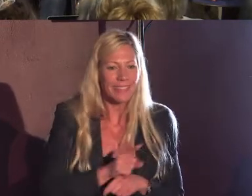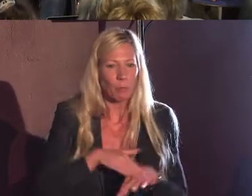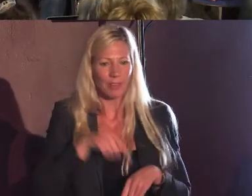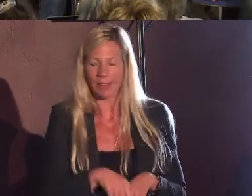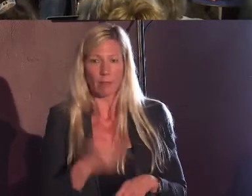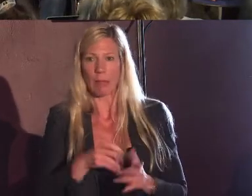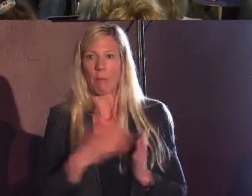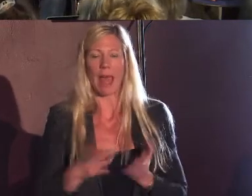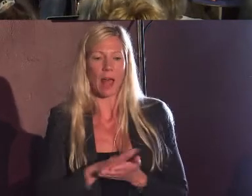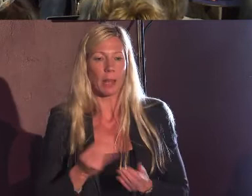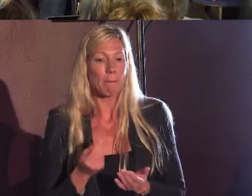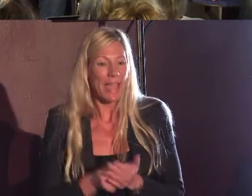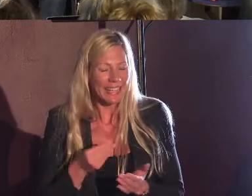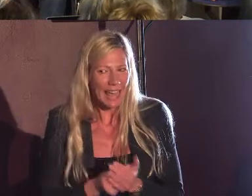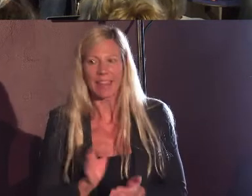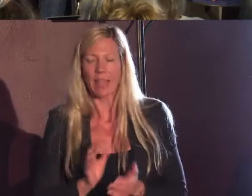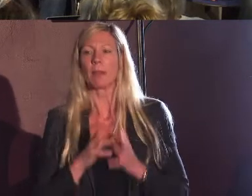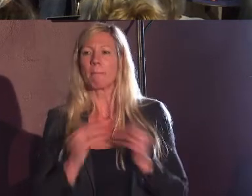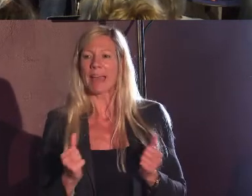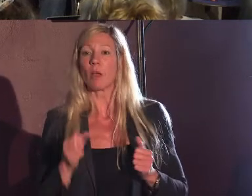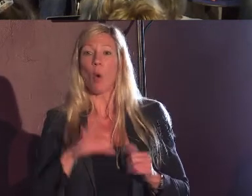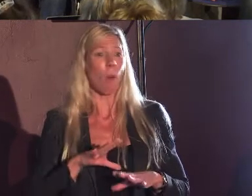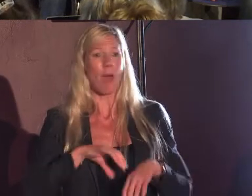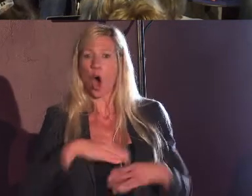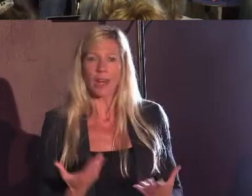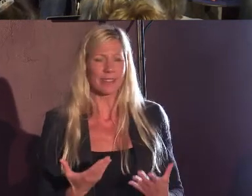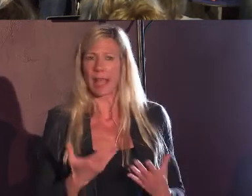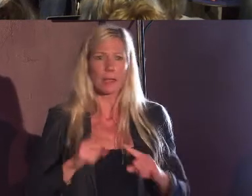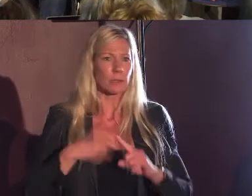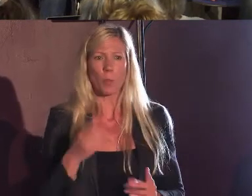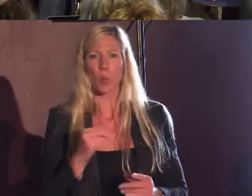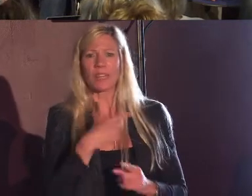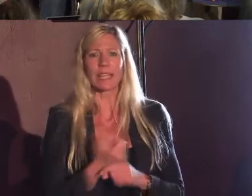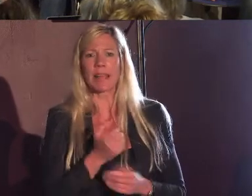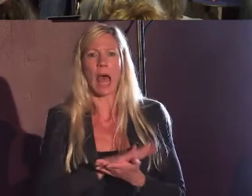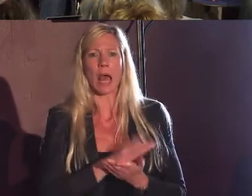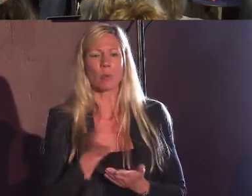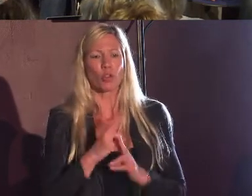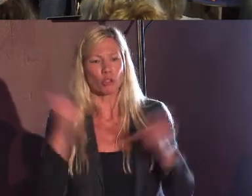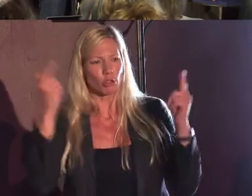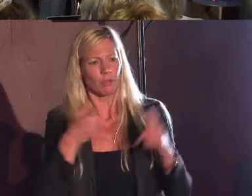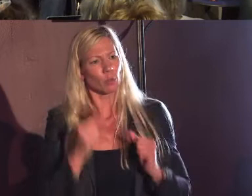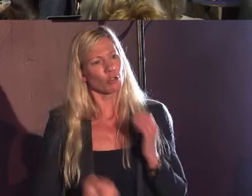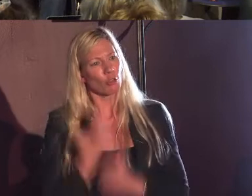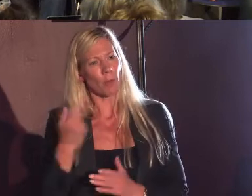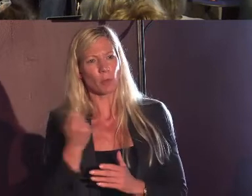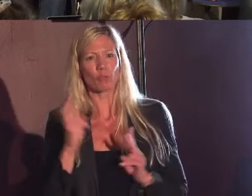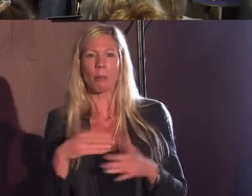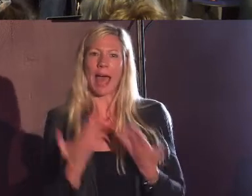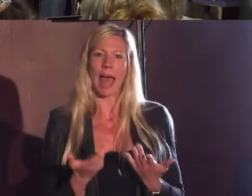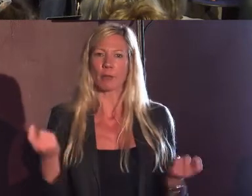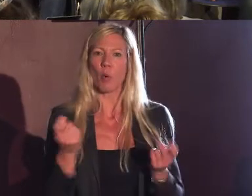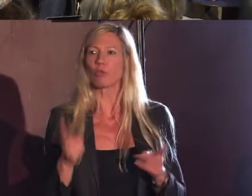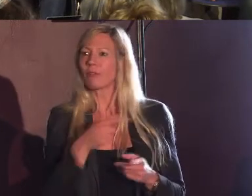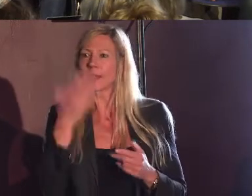pengar överhuvudtaget. Men det är, utan slumpen så hittar vi liksom inte någonting nytt. Vi måste skapa någonting som är någonting vi inte